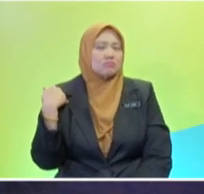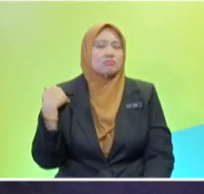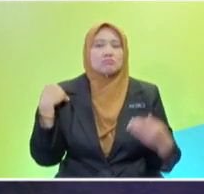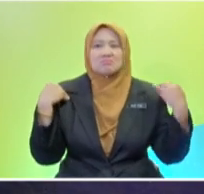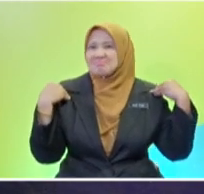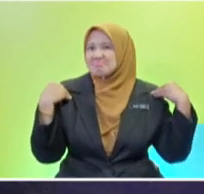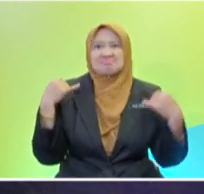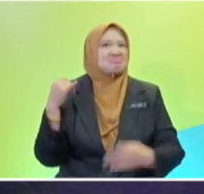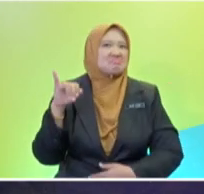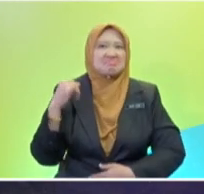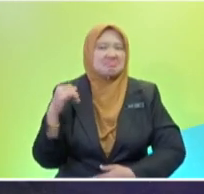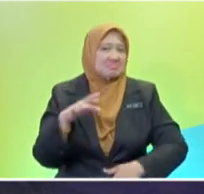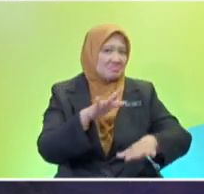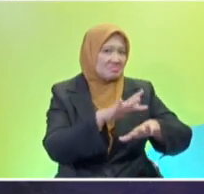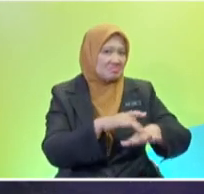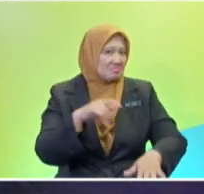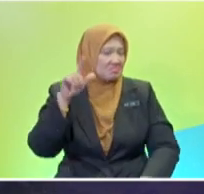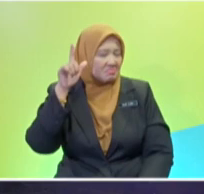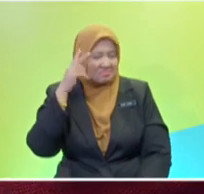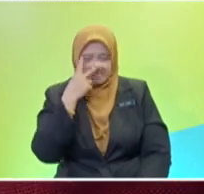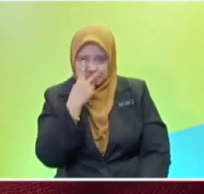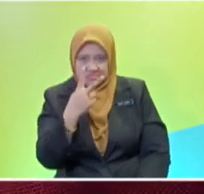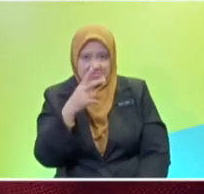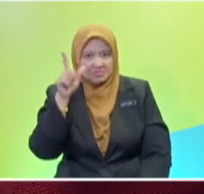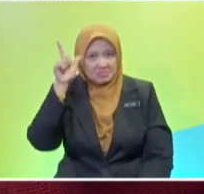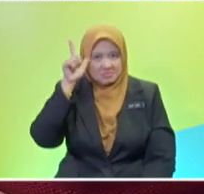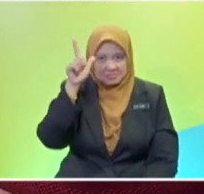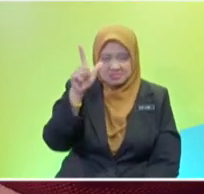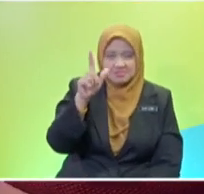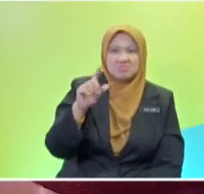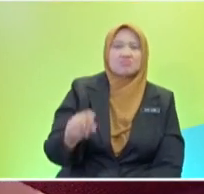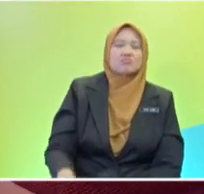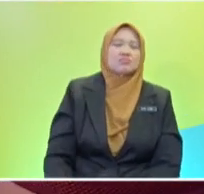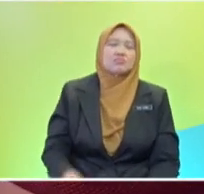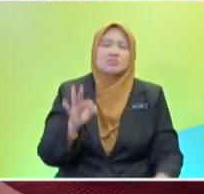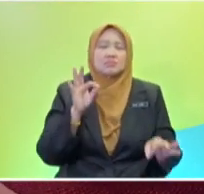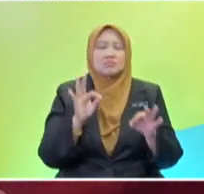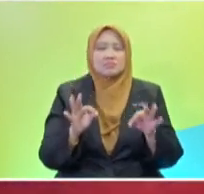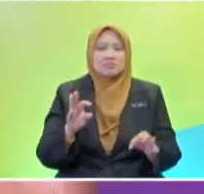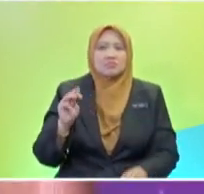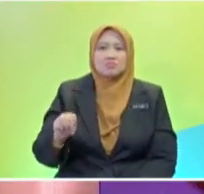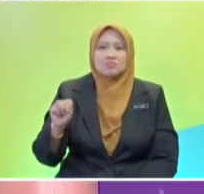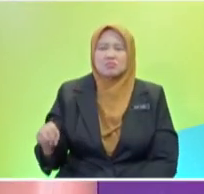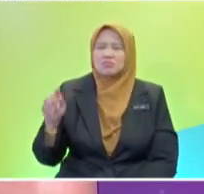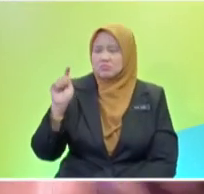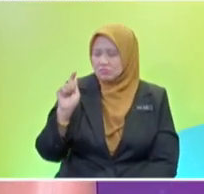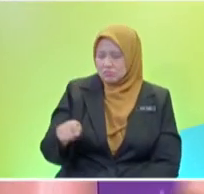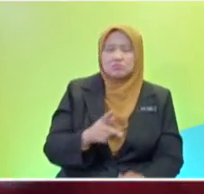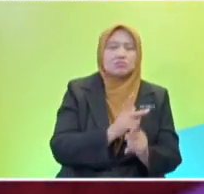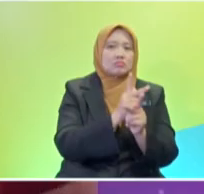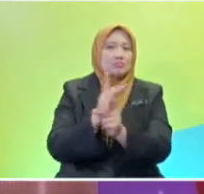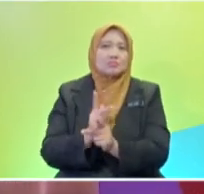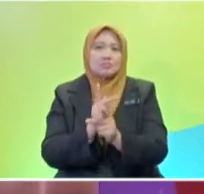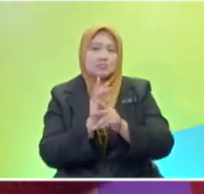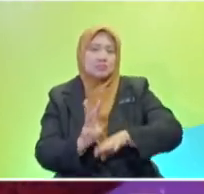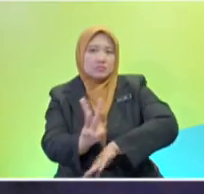sentuh tengok lihat atau apa saja dan perlu menjaga dua kawasan ini dan untuk